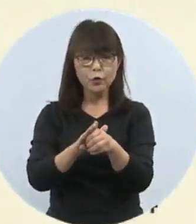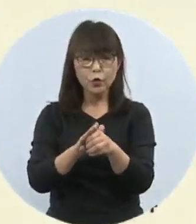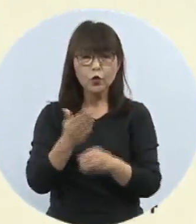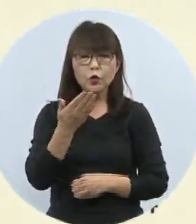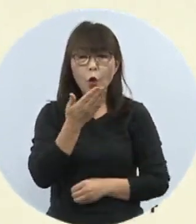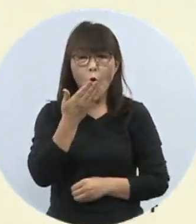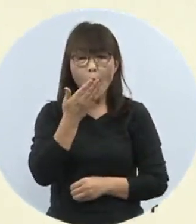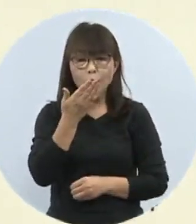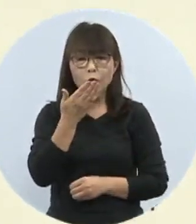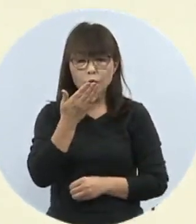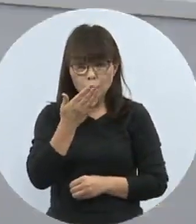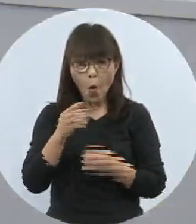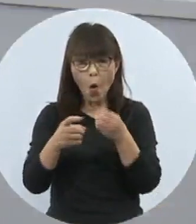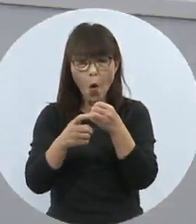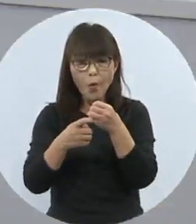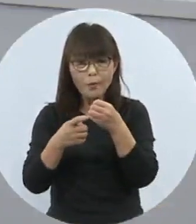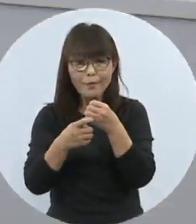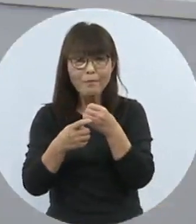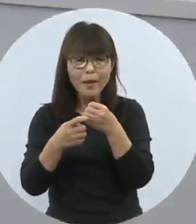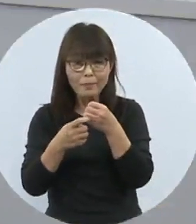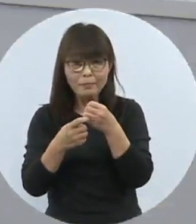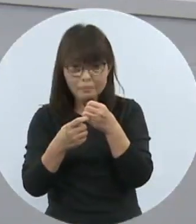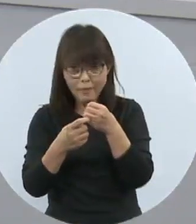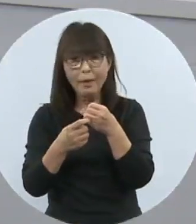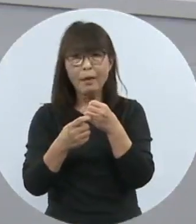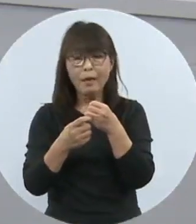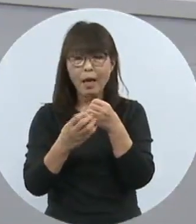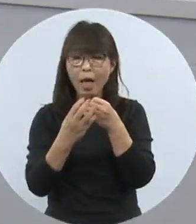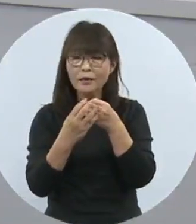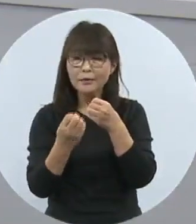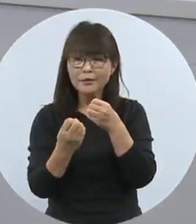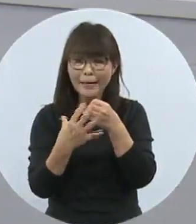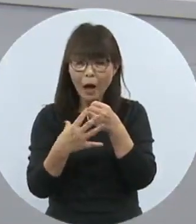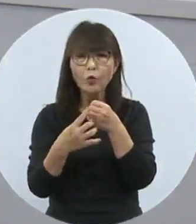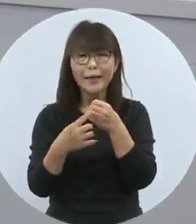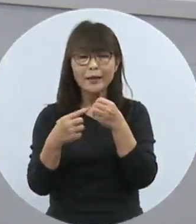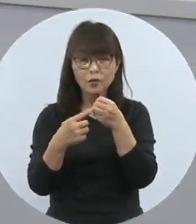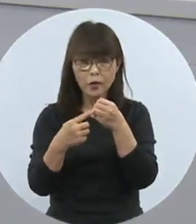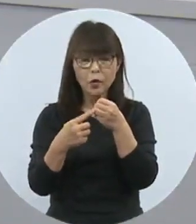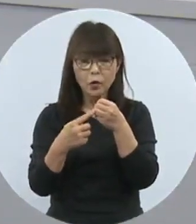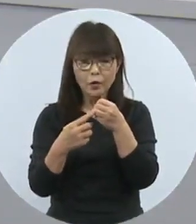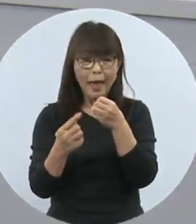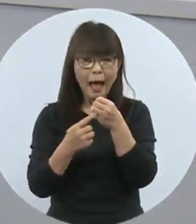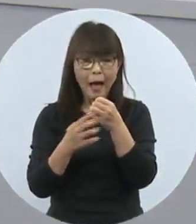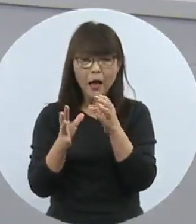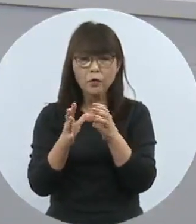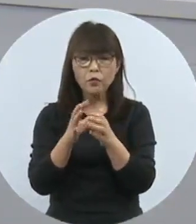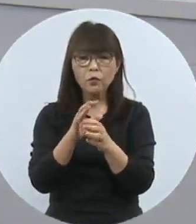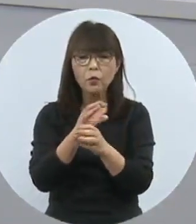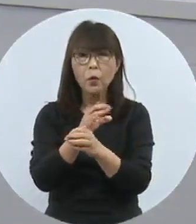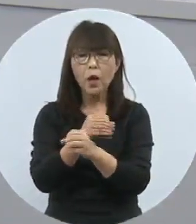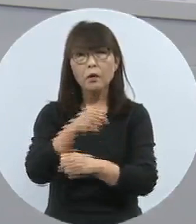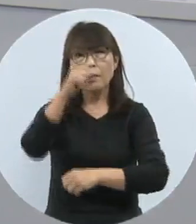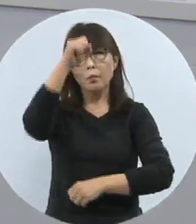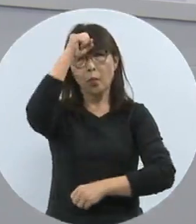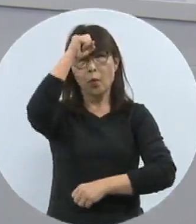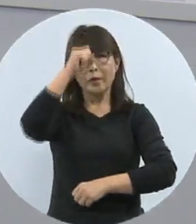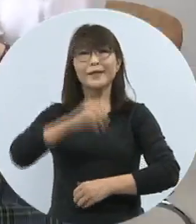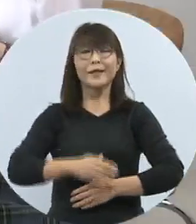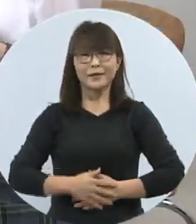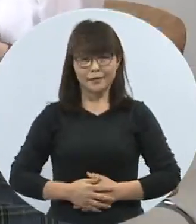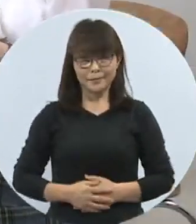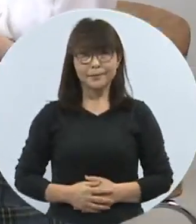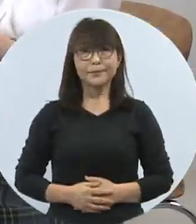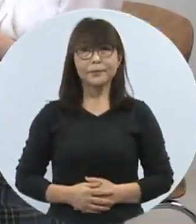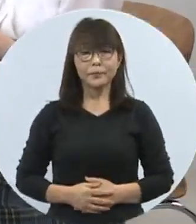を餌にして、で酸を出して、でその酸によって歯が溶かされる病気になります。